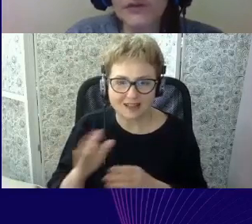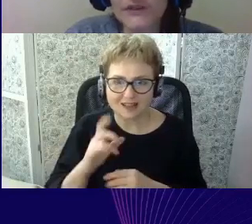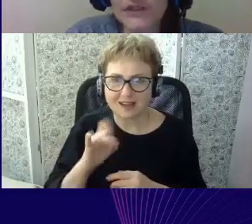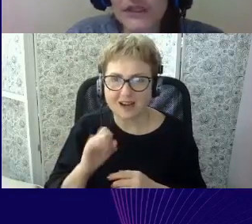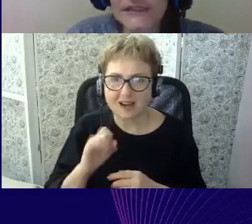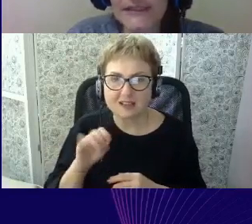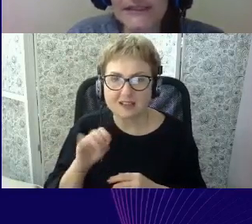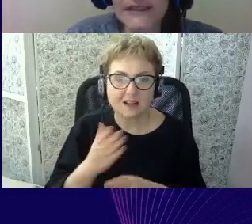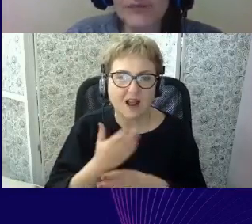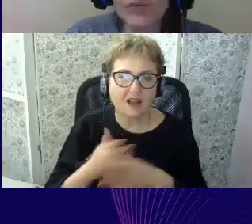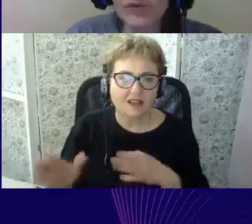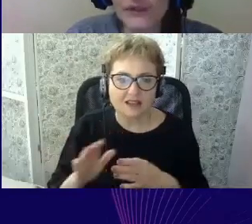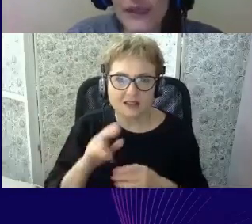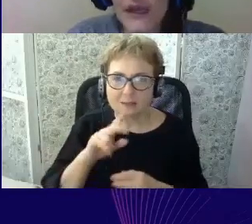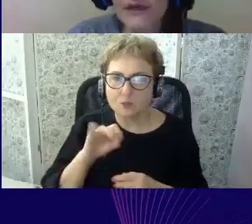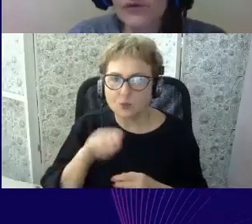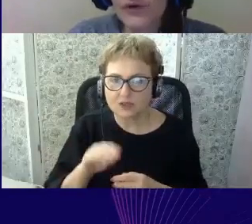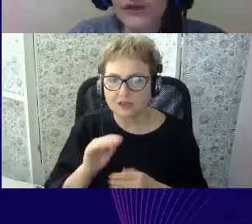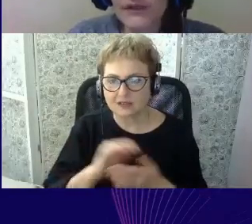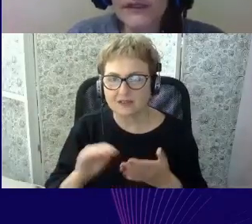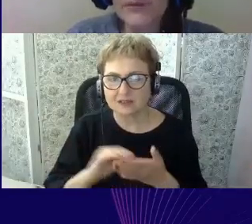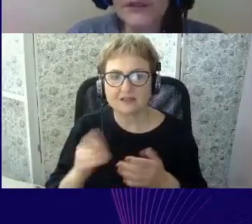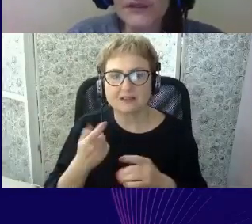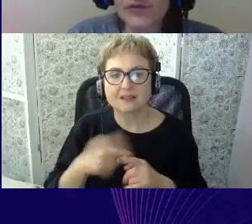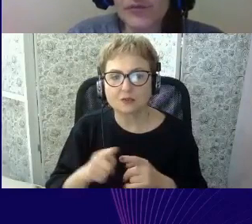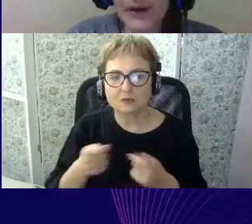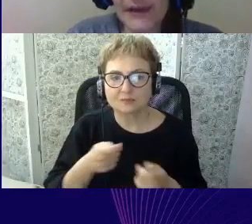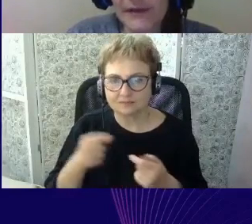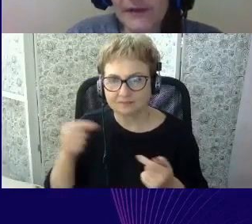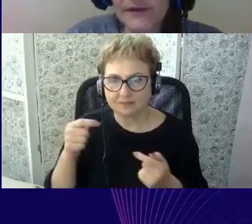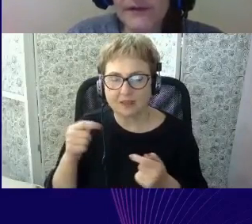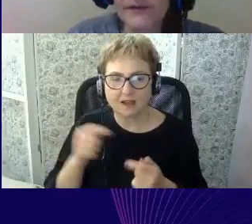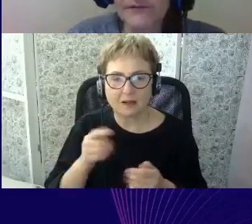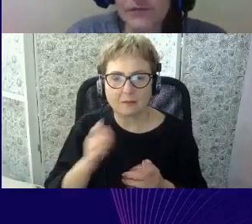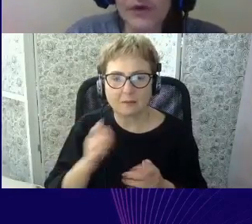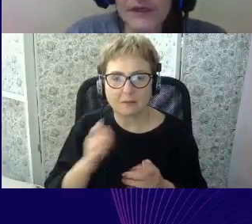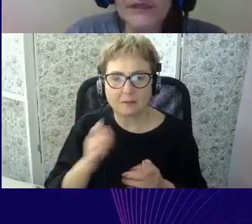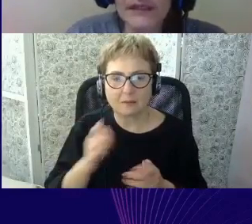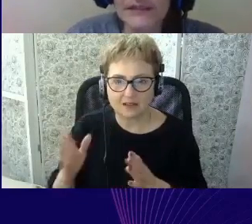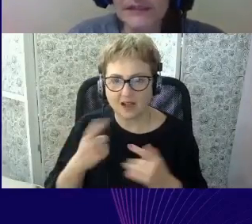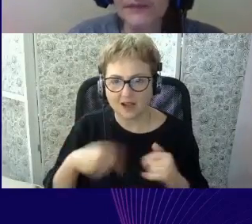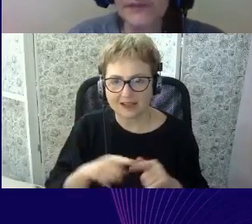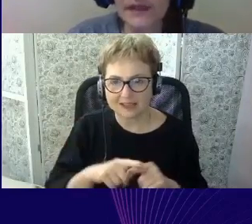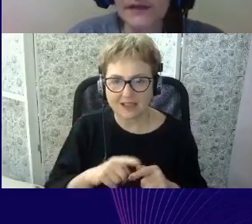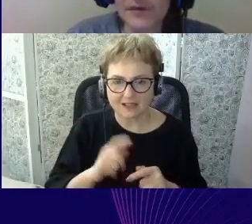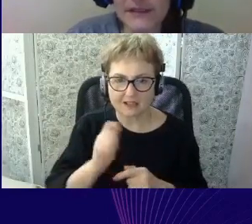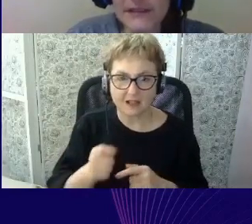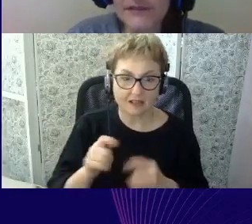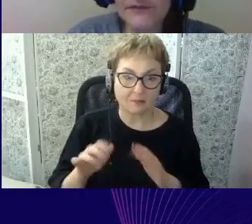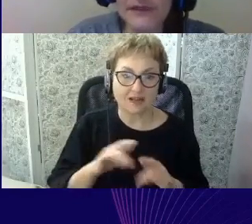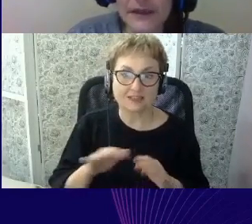либо должно содержать отдельный пункт, который регламентирует порядок организации